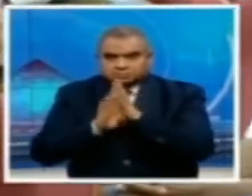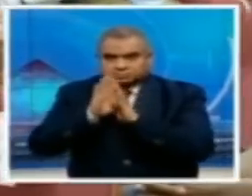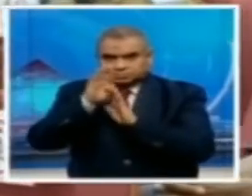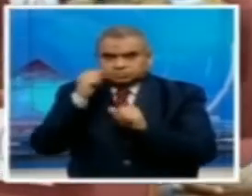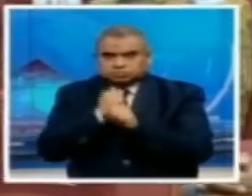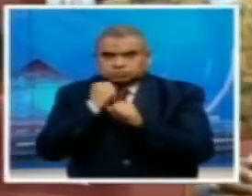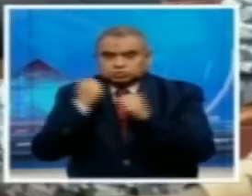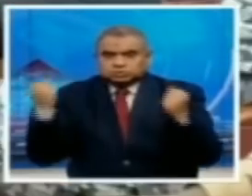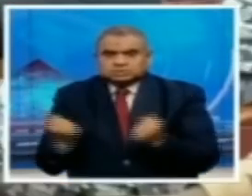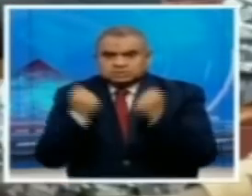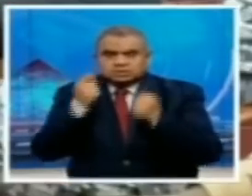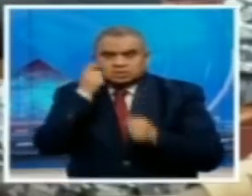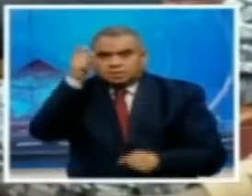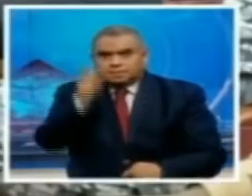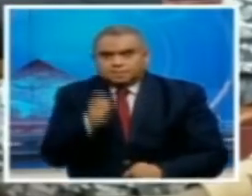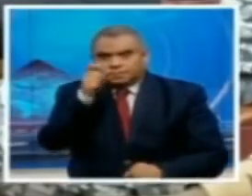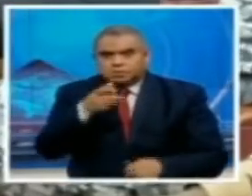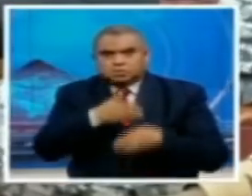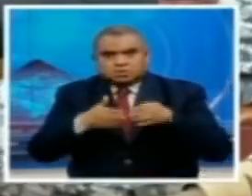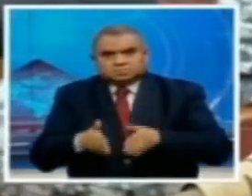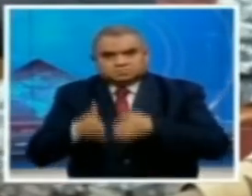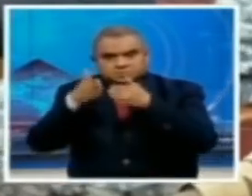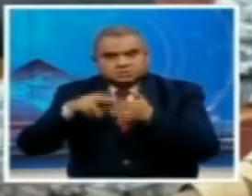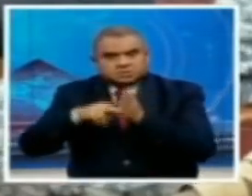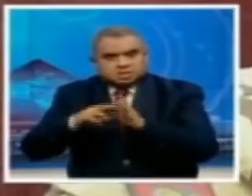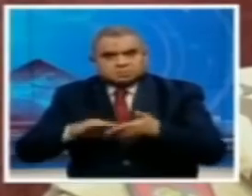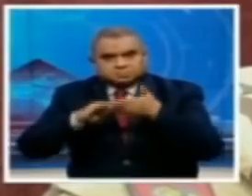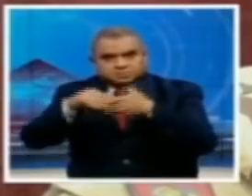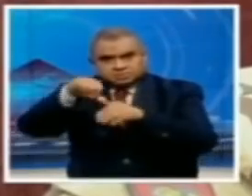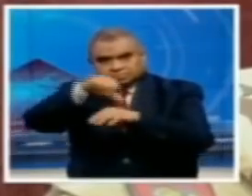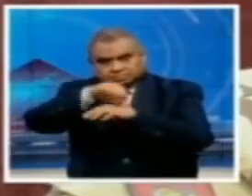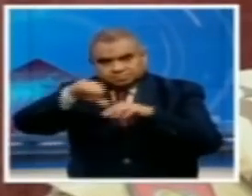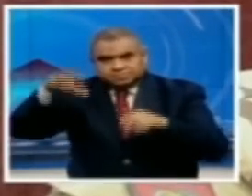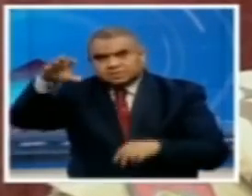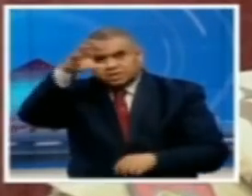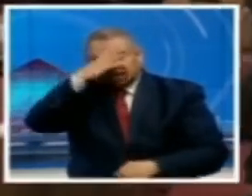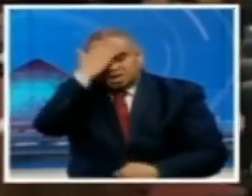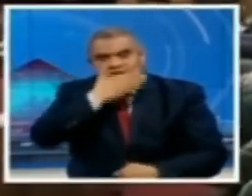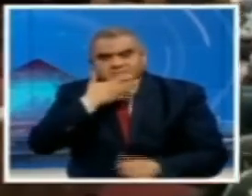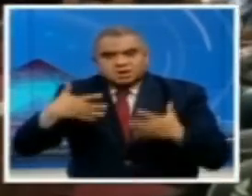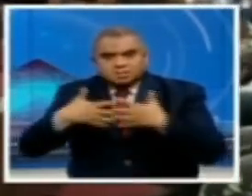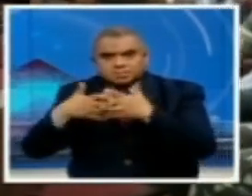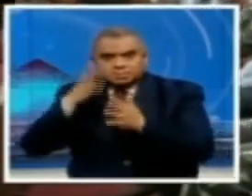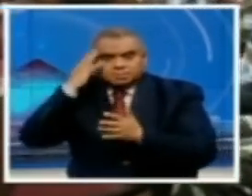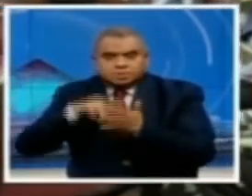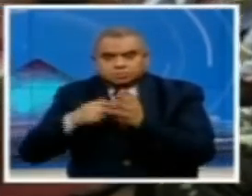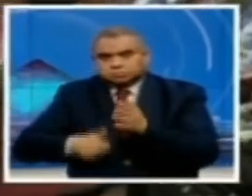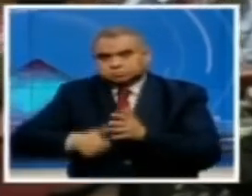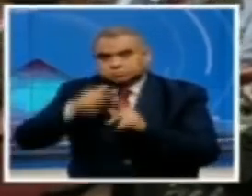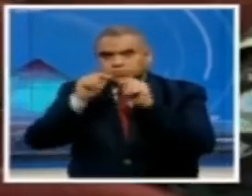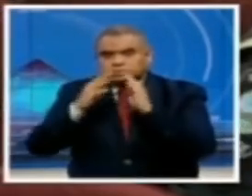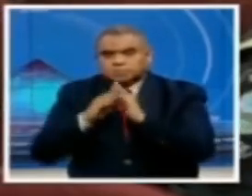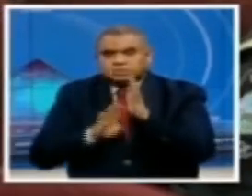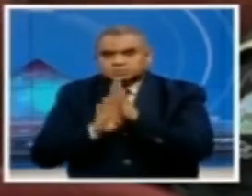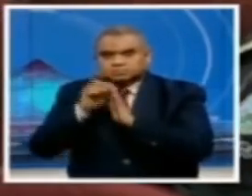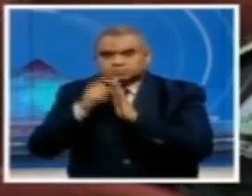إمكانات تدريبية بشرية وإنشائية تستخدم لخدمة الأشقاء من مختلف البلدان، وهو دور ريادي لمصر